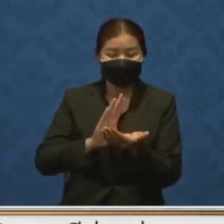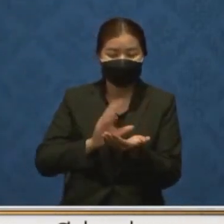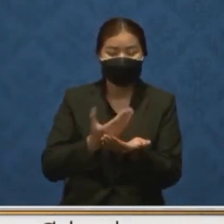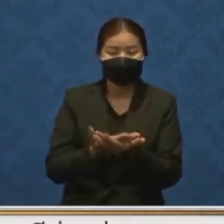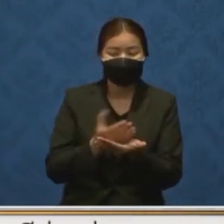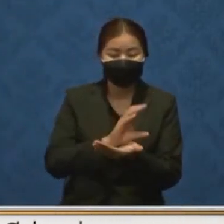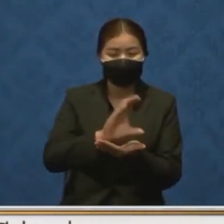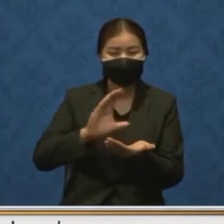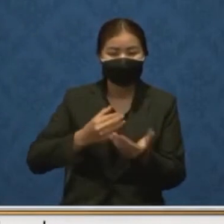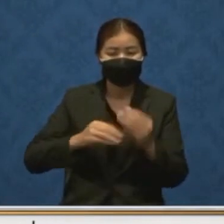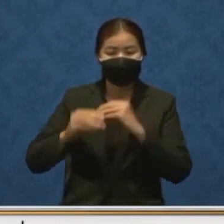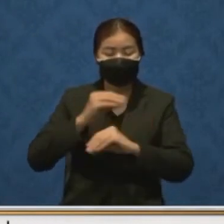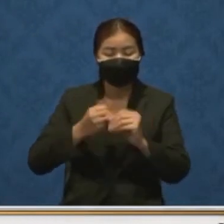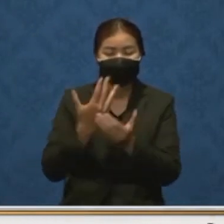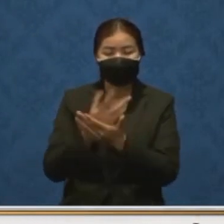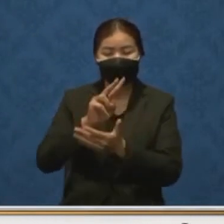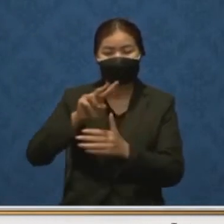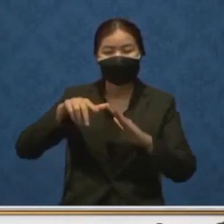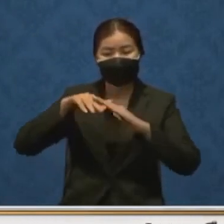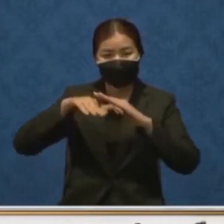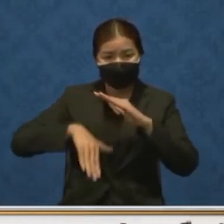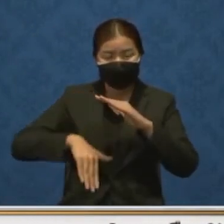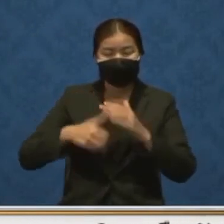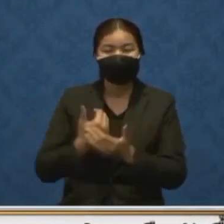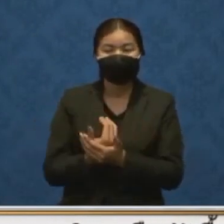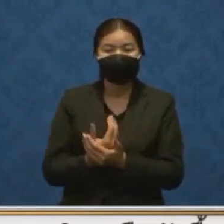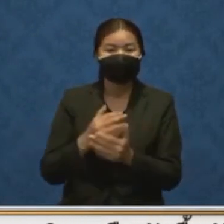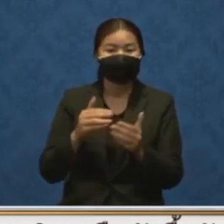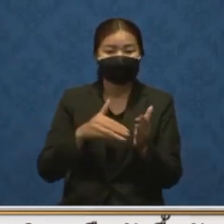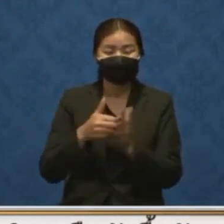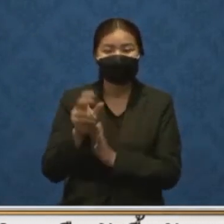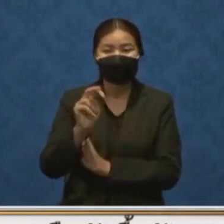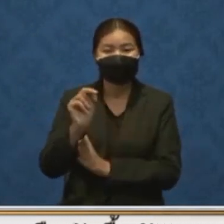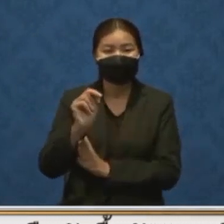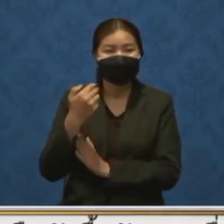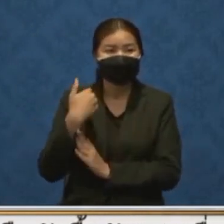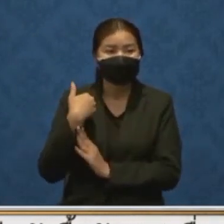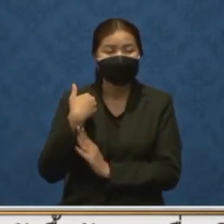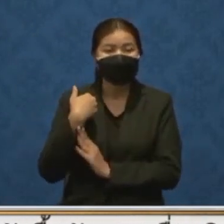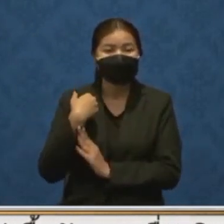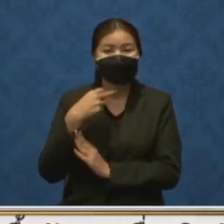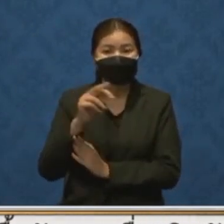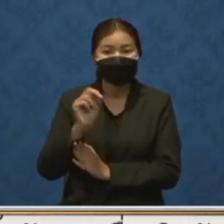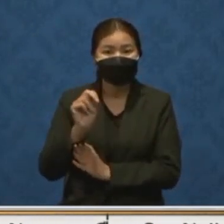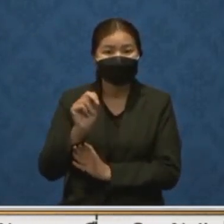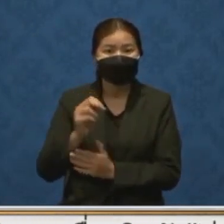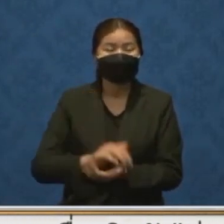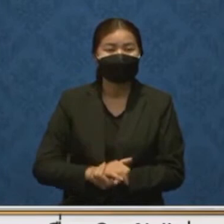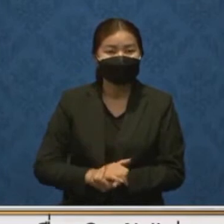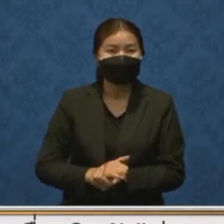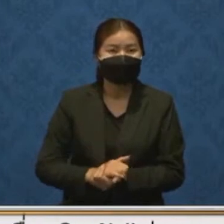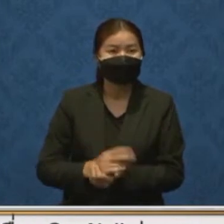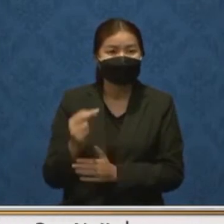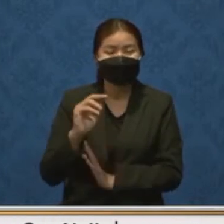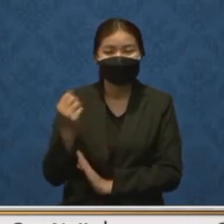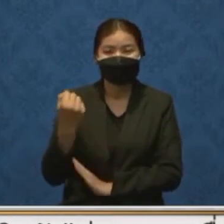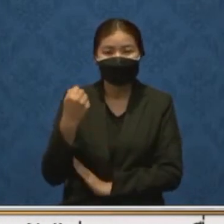ไม่ถึง2ล้านครับสีน้ำเงินเข้มปิดเนี่ยมีอยู่ไม่กี่จังหวัดครับที่ปิดที่สุดเลยน